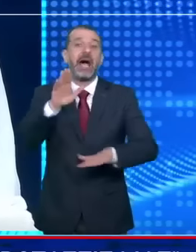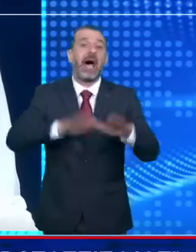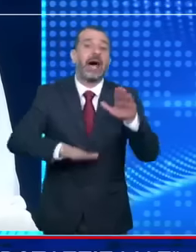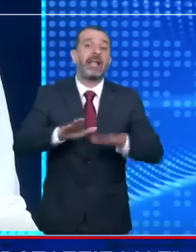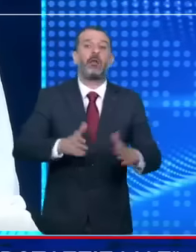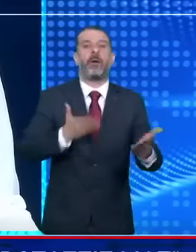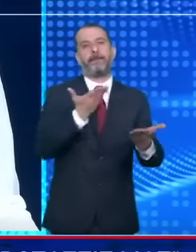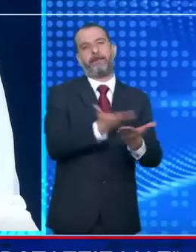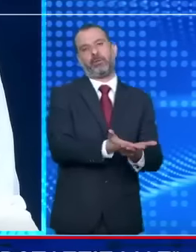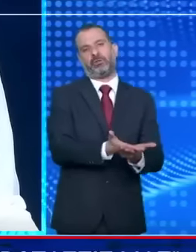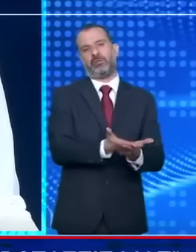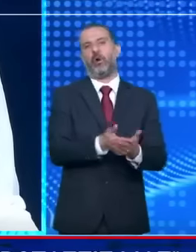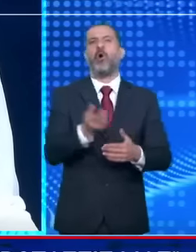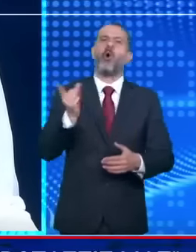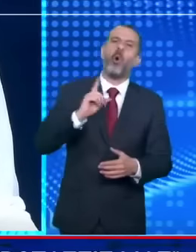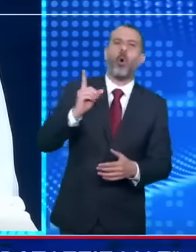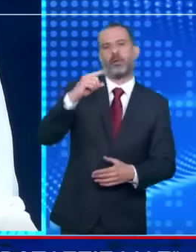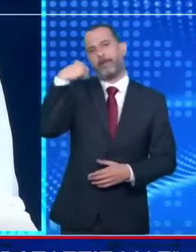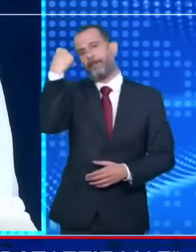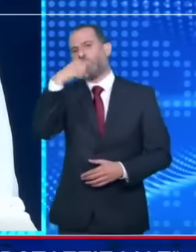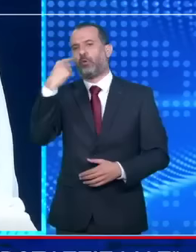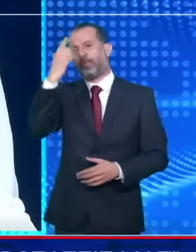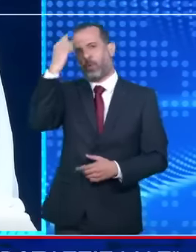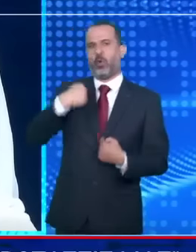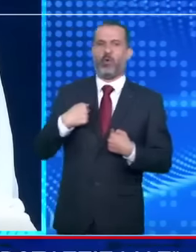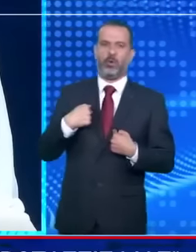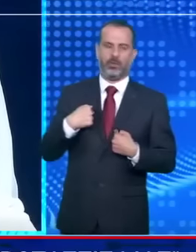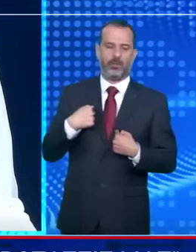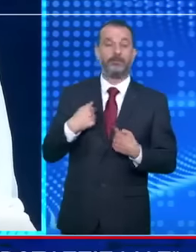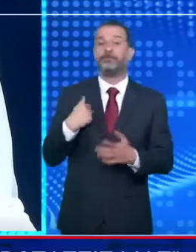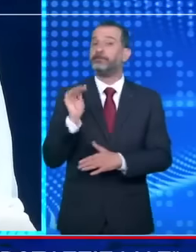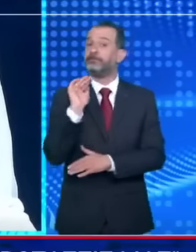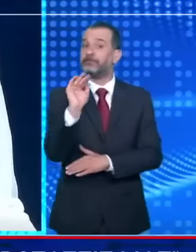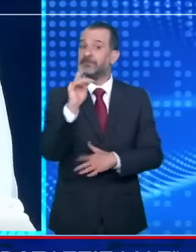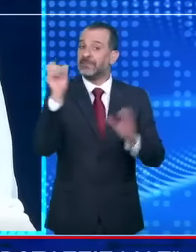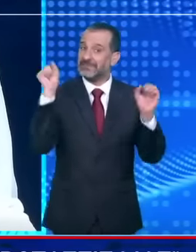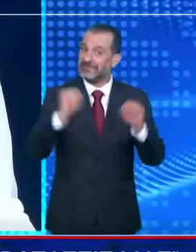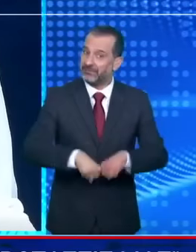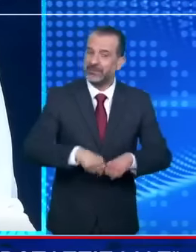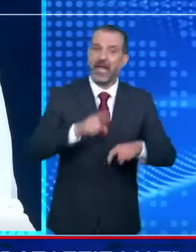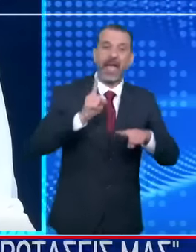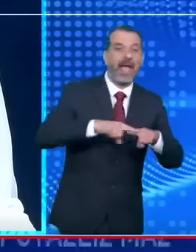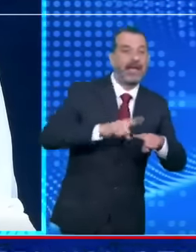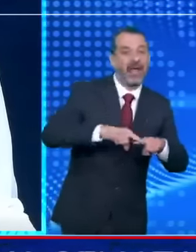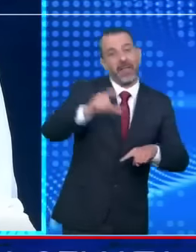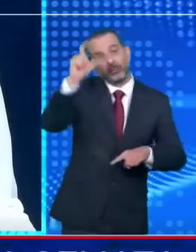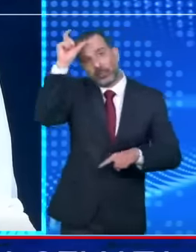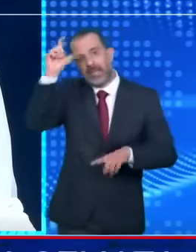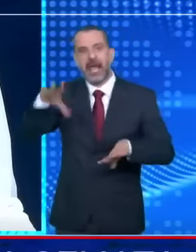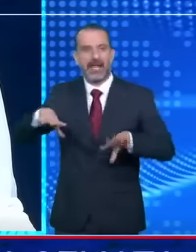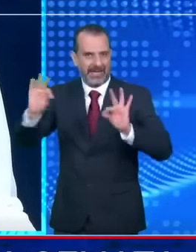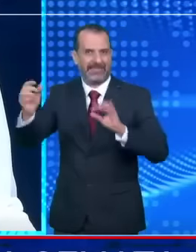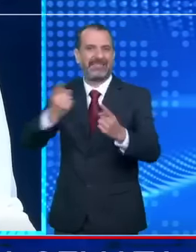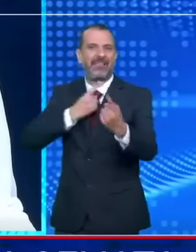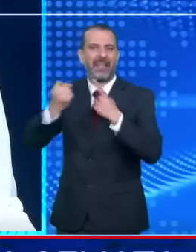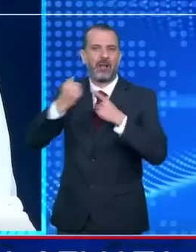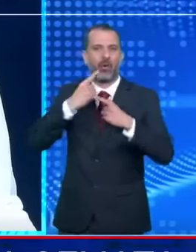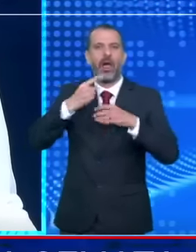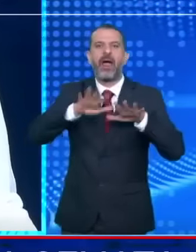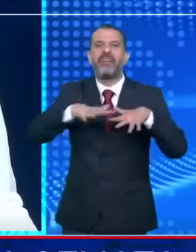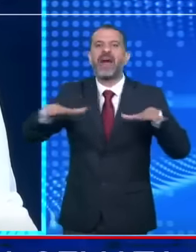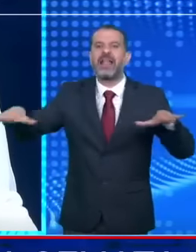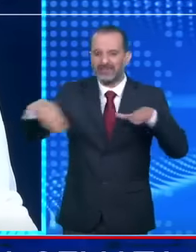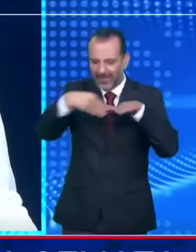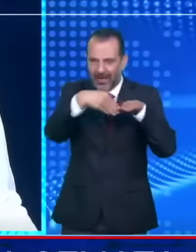όχι βάσει ενός προσωπικού προφίλ. Να ξεκινήσει η διαπραγμάτευση στα ελληνοτουρκικά για ΟΣ και υφαλοκρηπίδα. Είναι πάρα πολλά τα